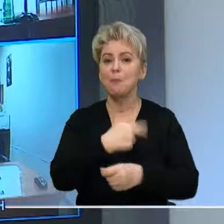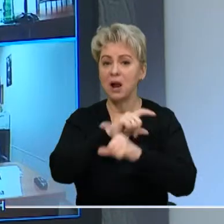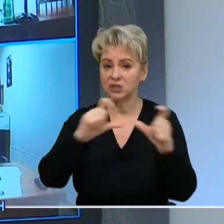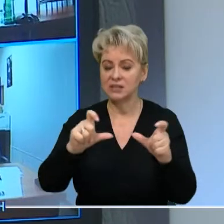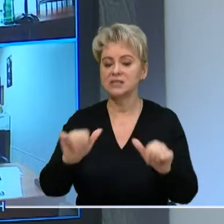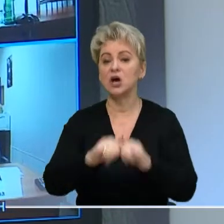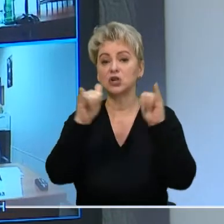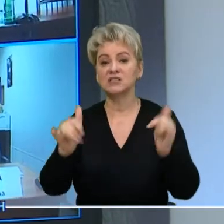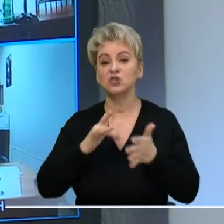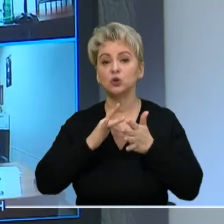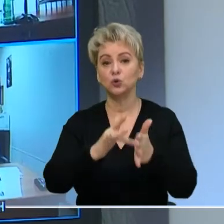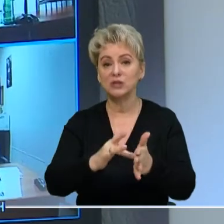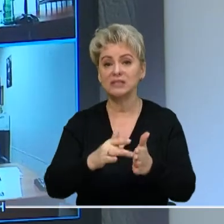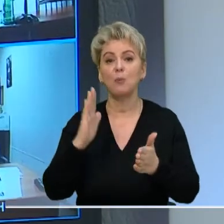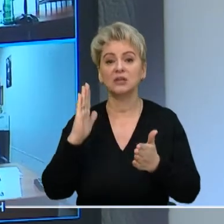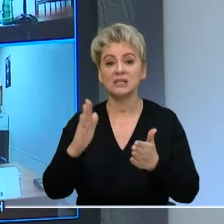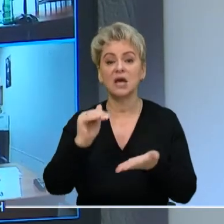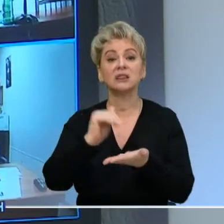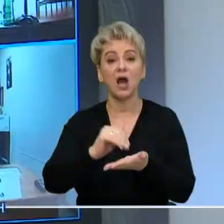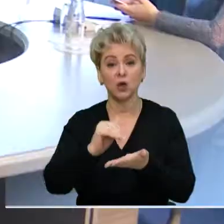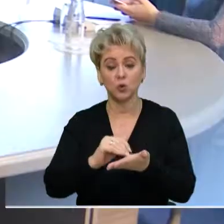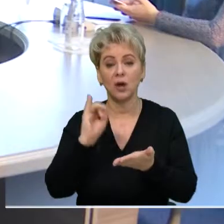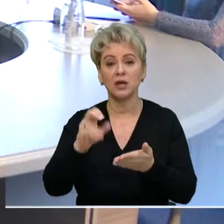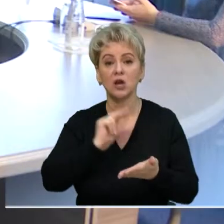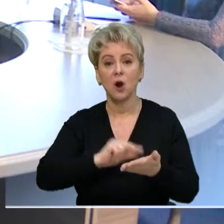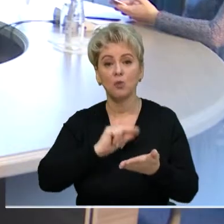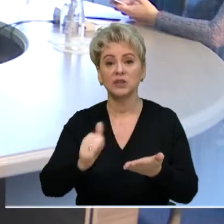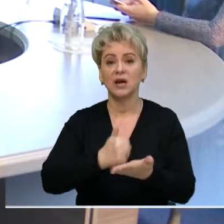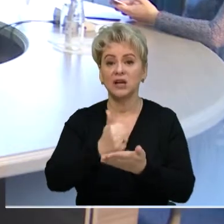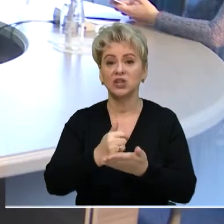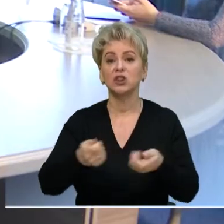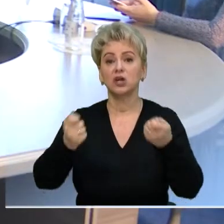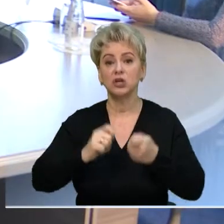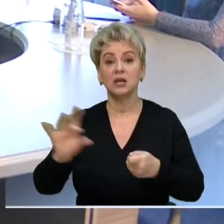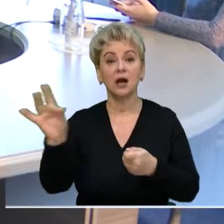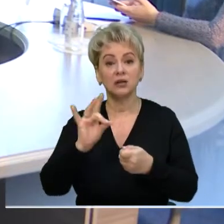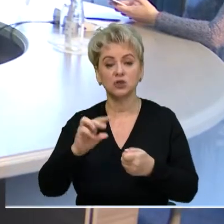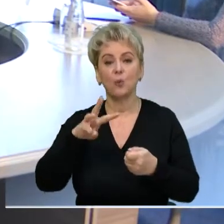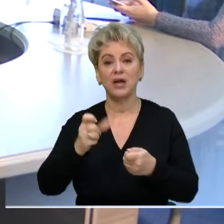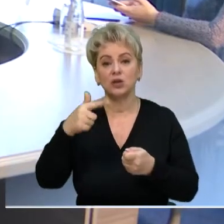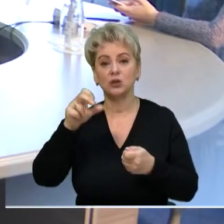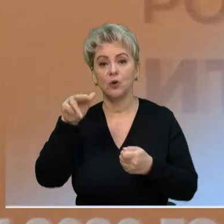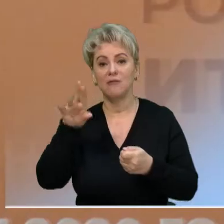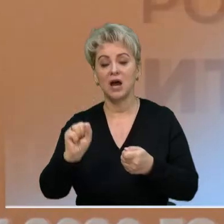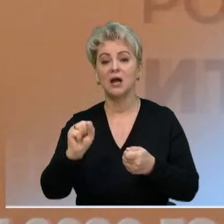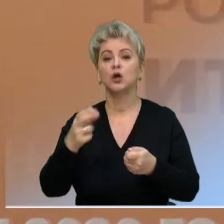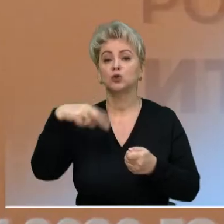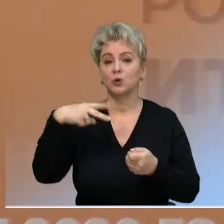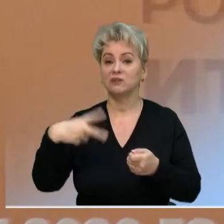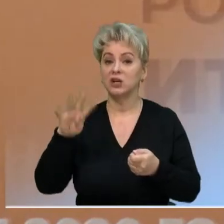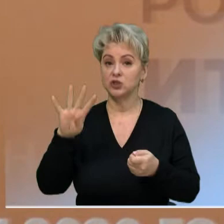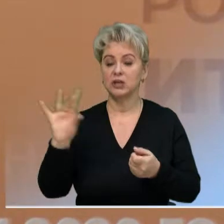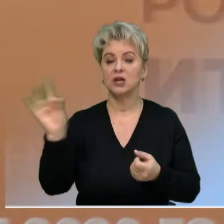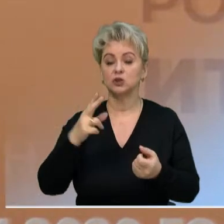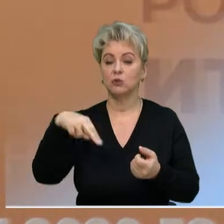больницы, развитии туристического потенциала Таганрога и работе градоначальника Ростова. Мария Индрикова, Тагир Фатахов,